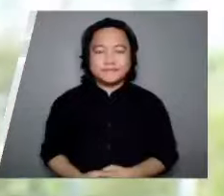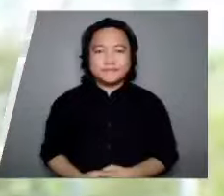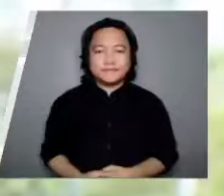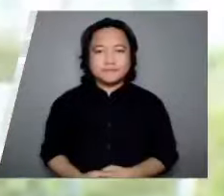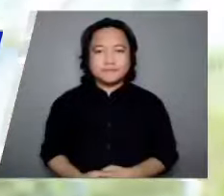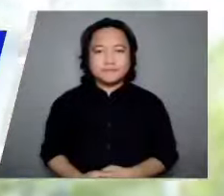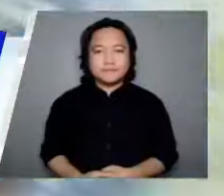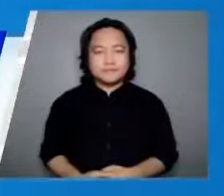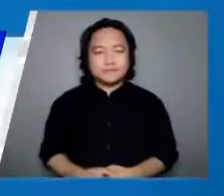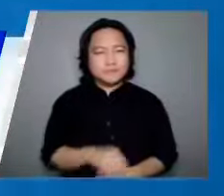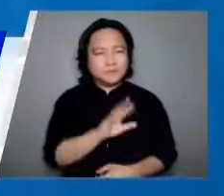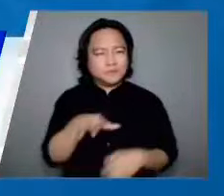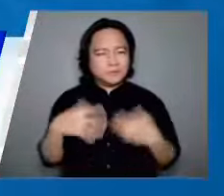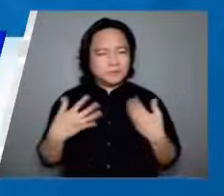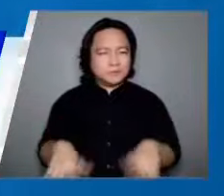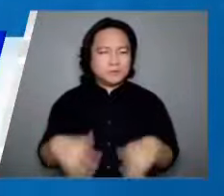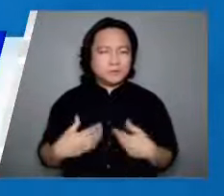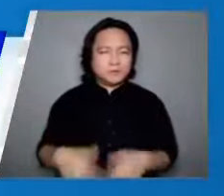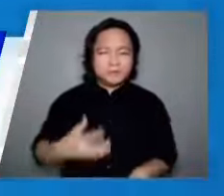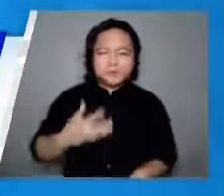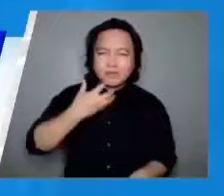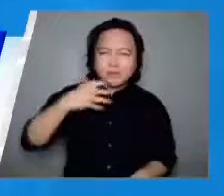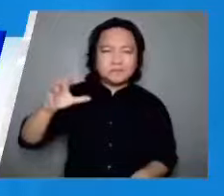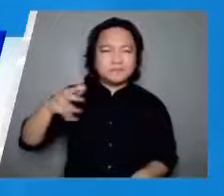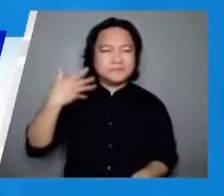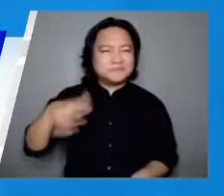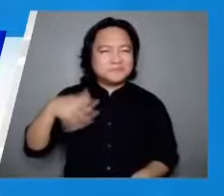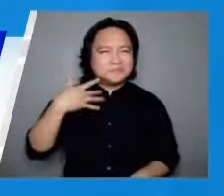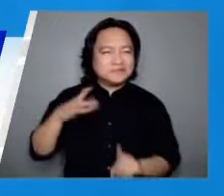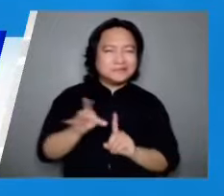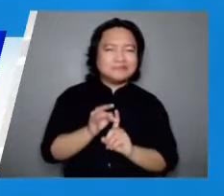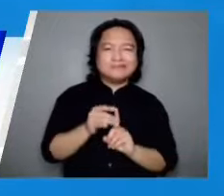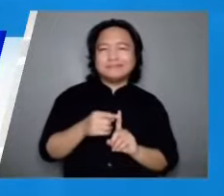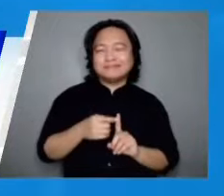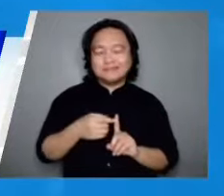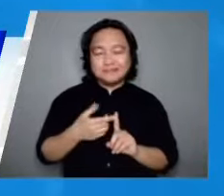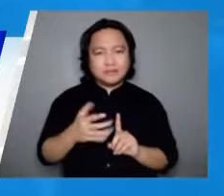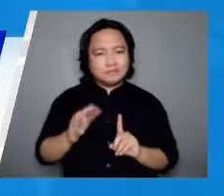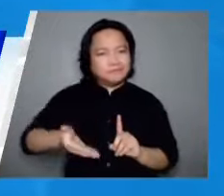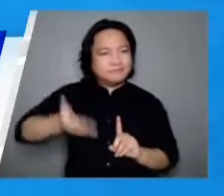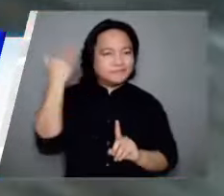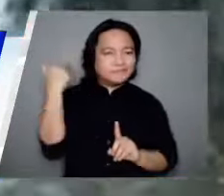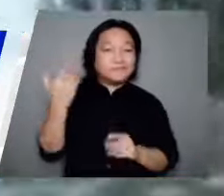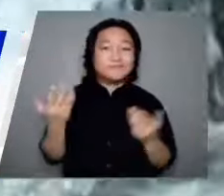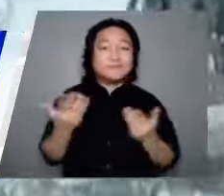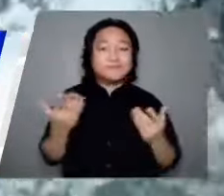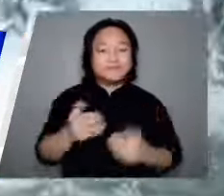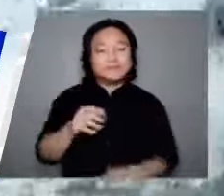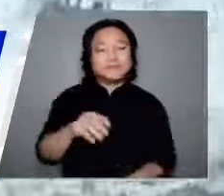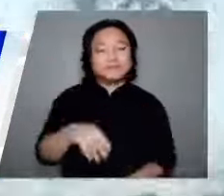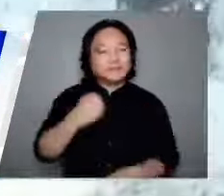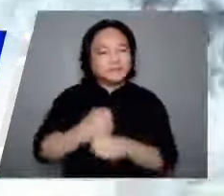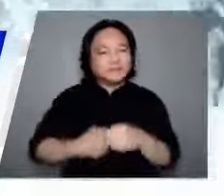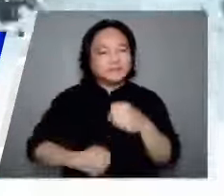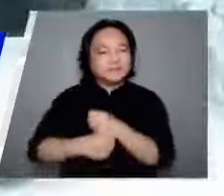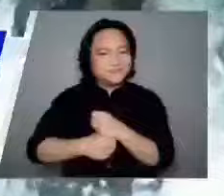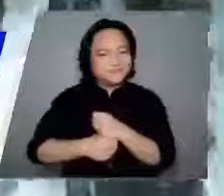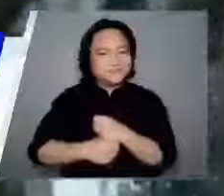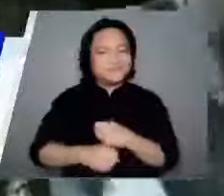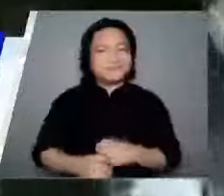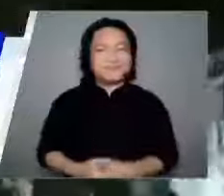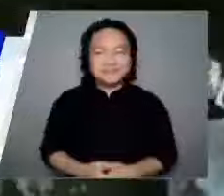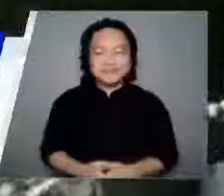Grabe ang init! Swak na magtampisaw kaya tara na sa South Cotabato. Mabighani sa